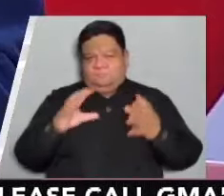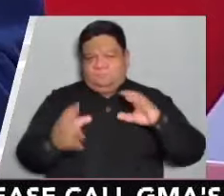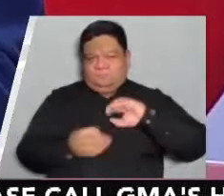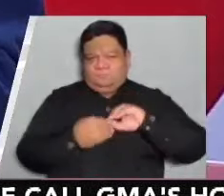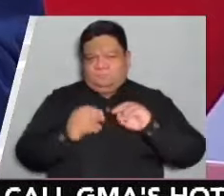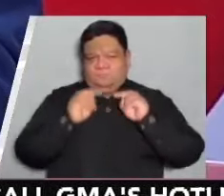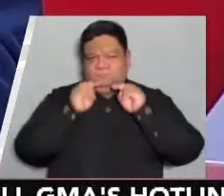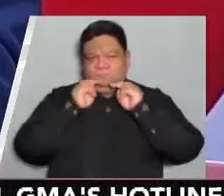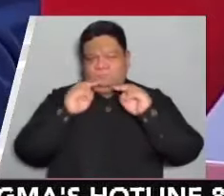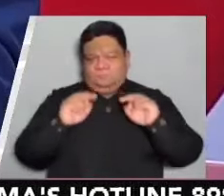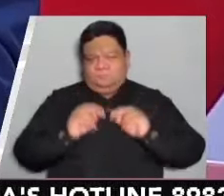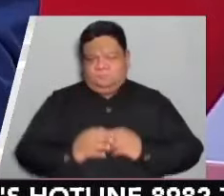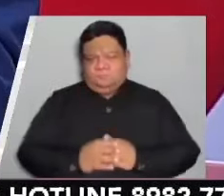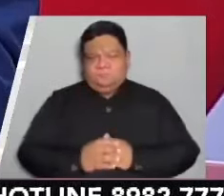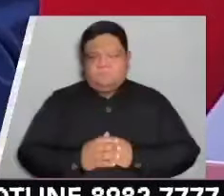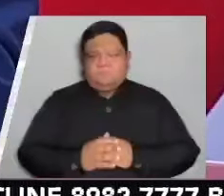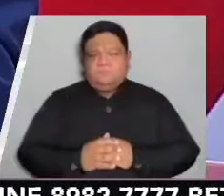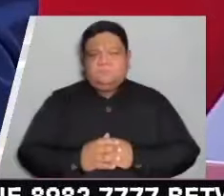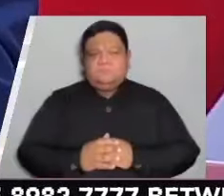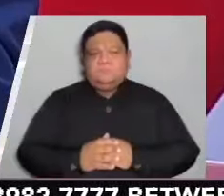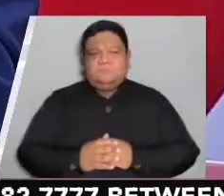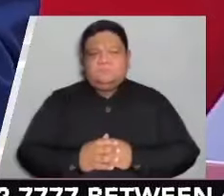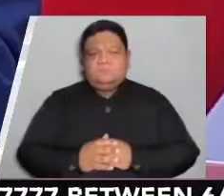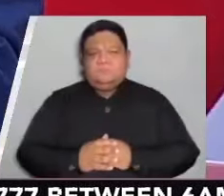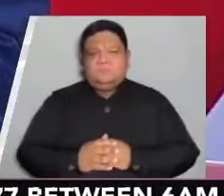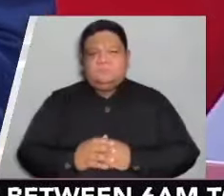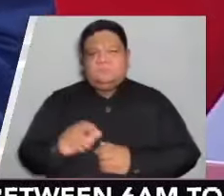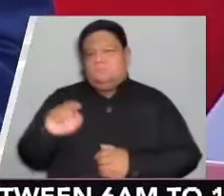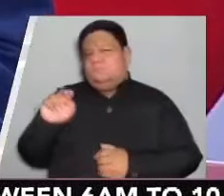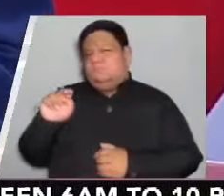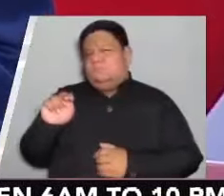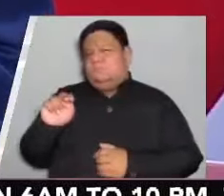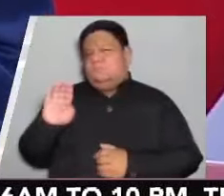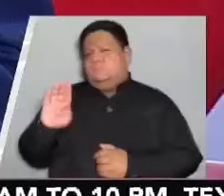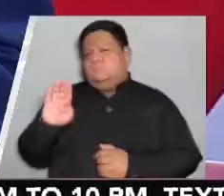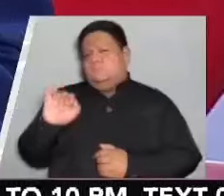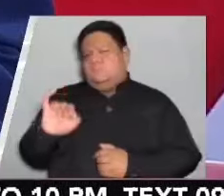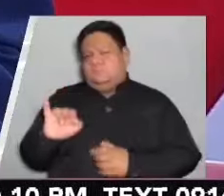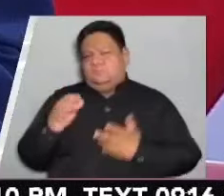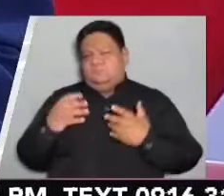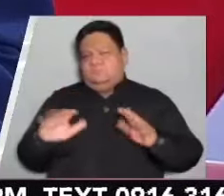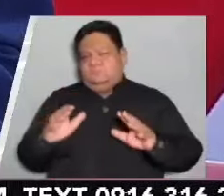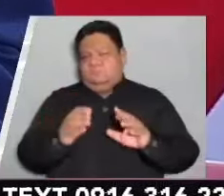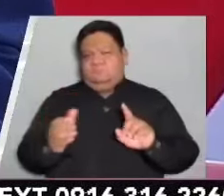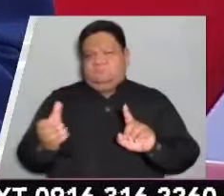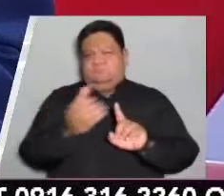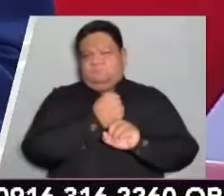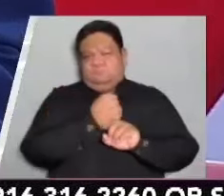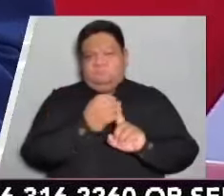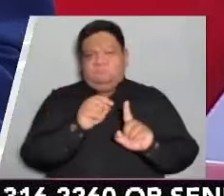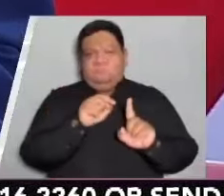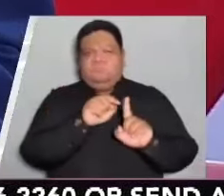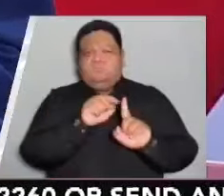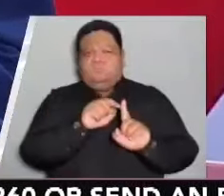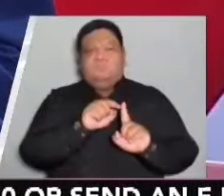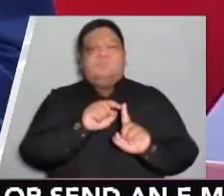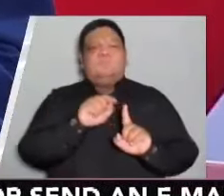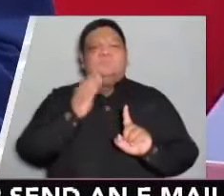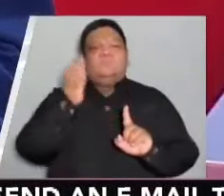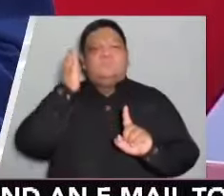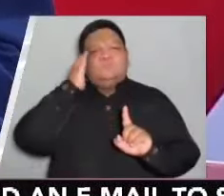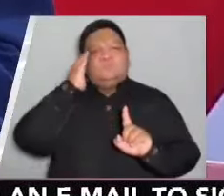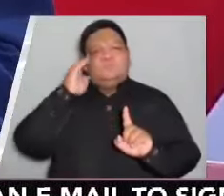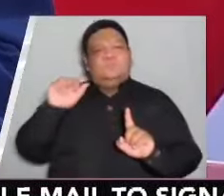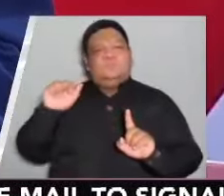Nasa kustudiya na ng National Bureau of Investigation o NBI ang kapatid ni dating Bamban Tarlac Mayor Alice Guo na si Sheila Guo at